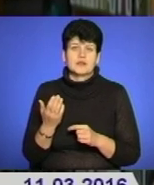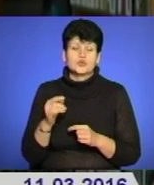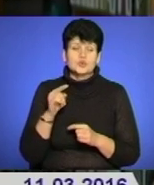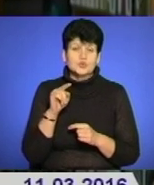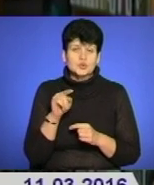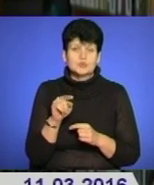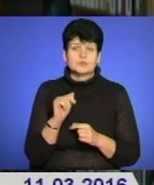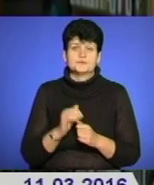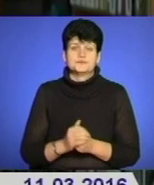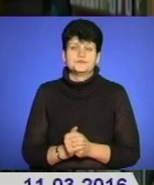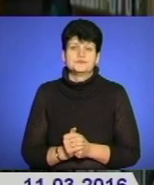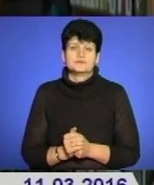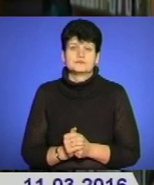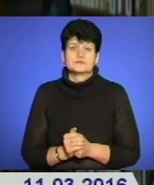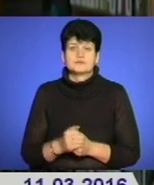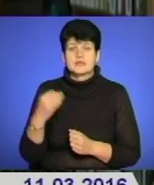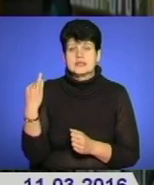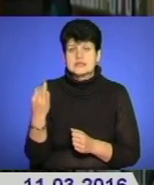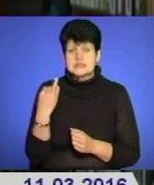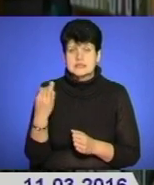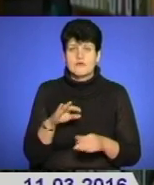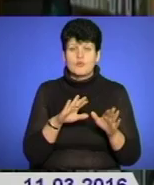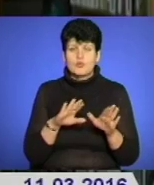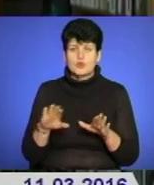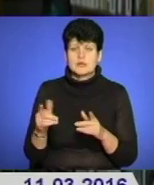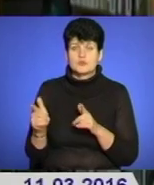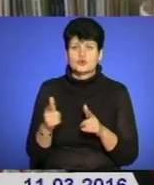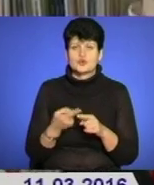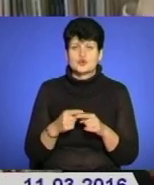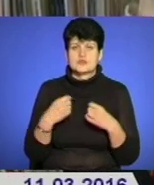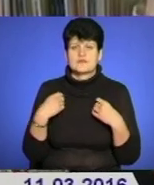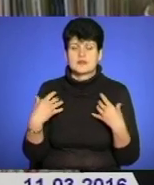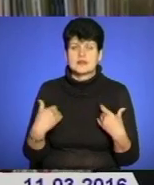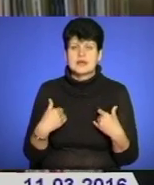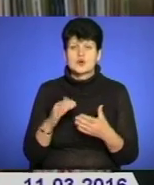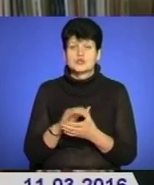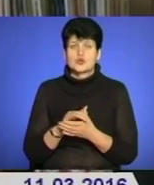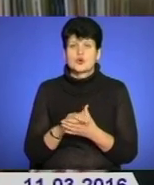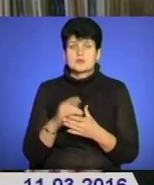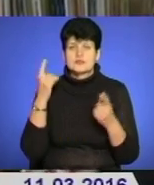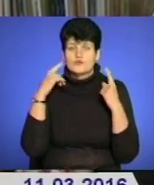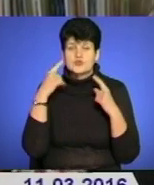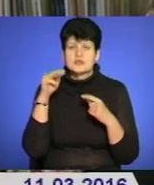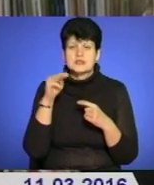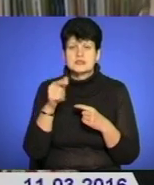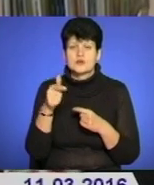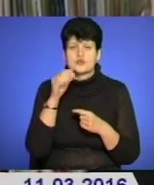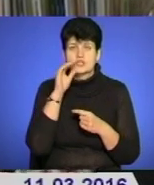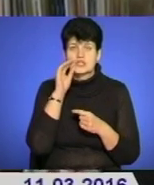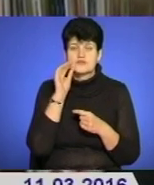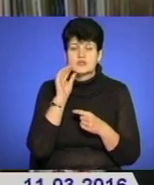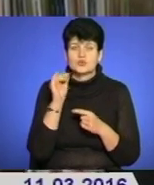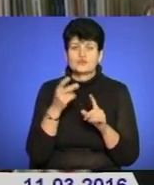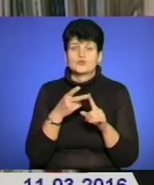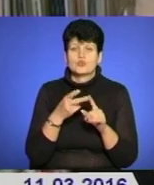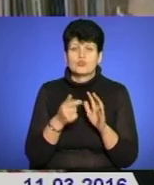так цікаво проходила підготовка до цього свята. Я ознайомилася з творчістю Тараса Григоровича Шевченка у